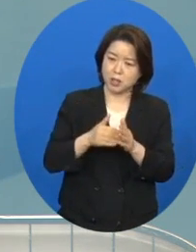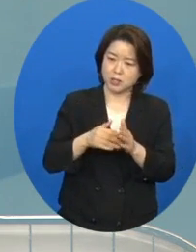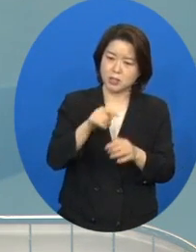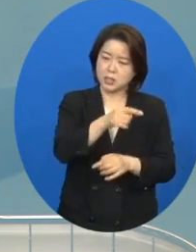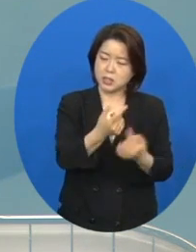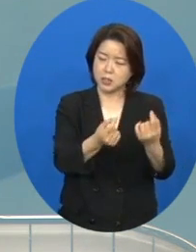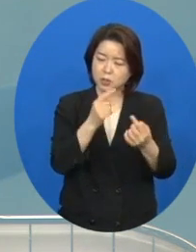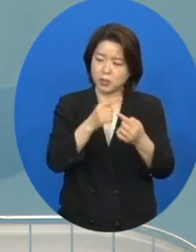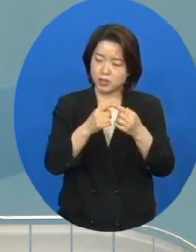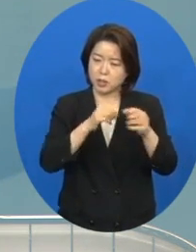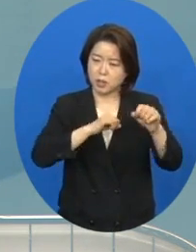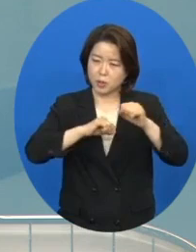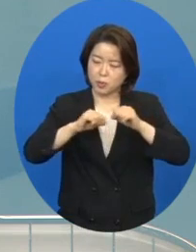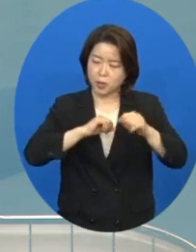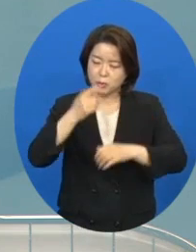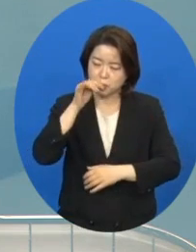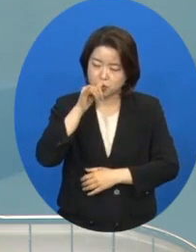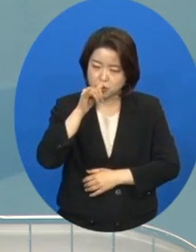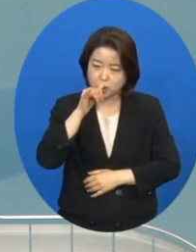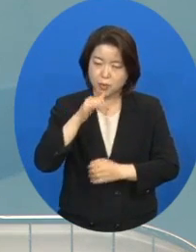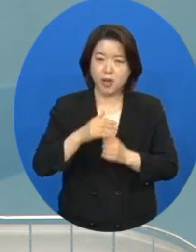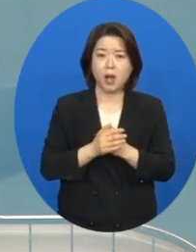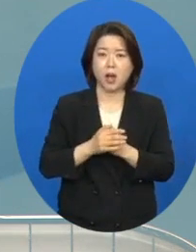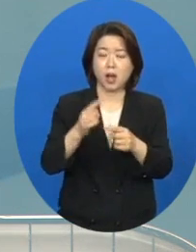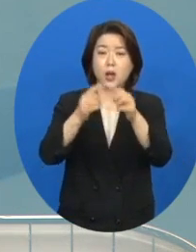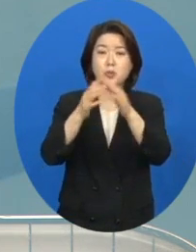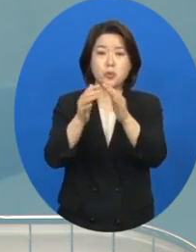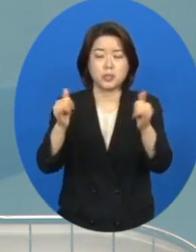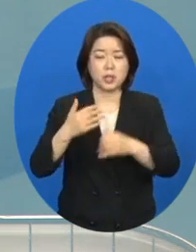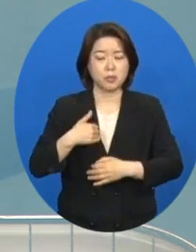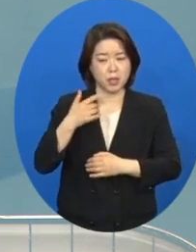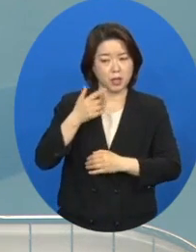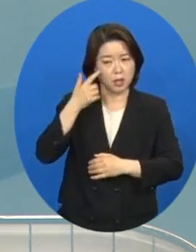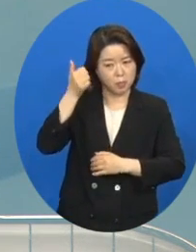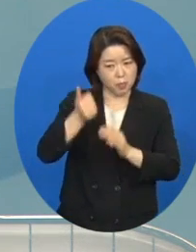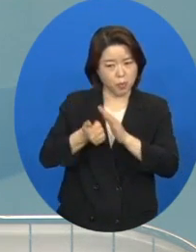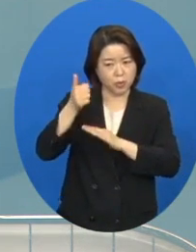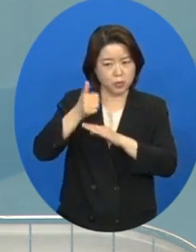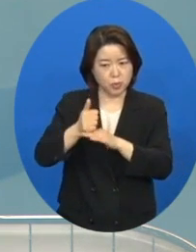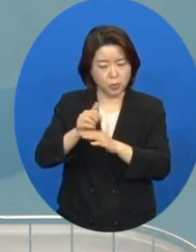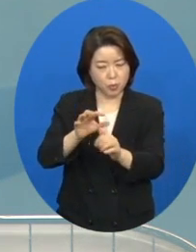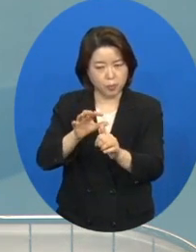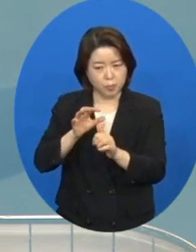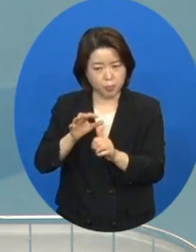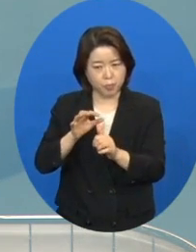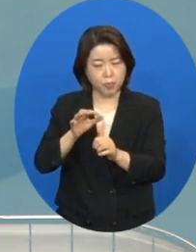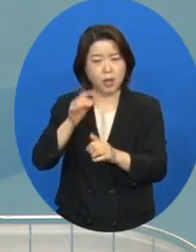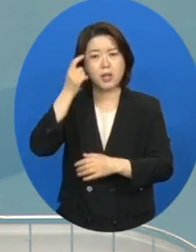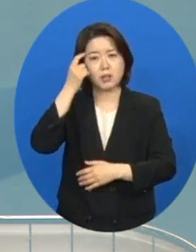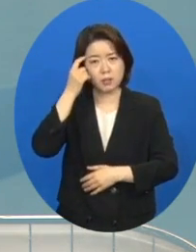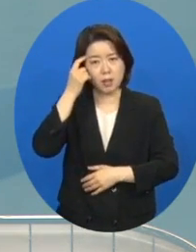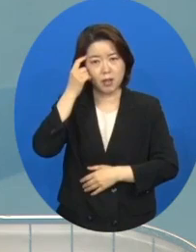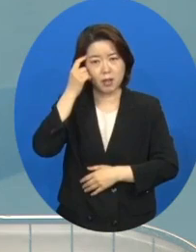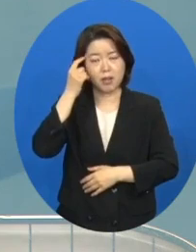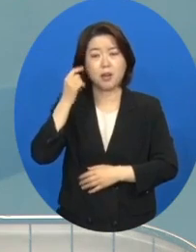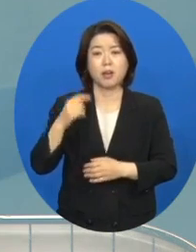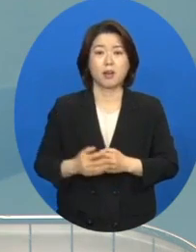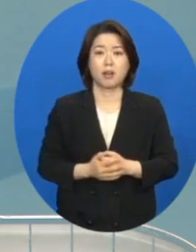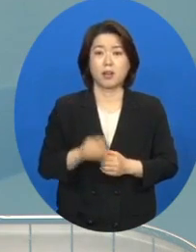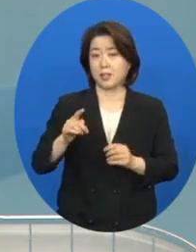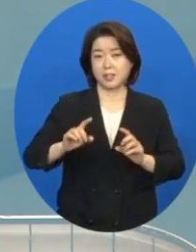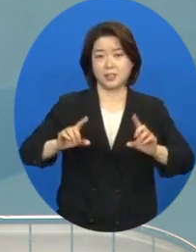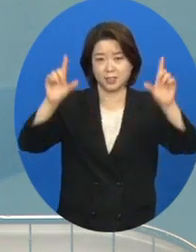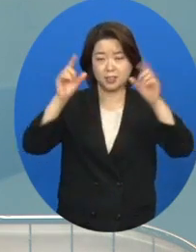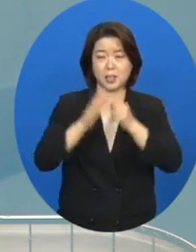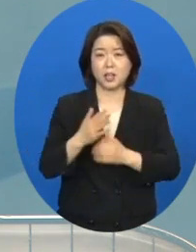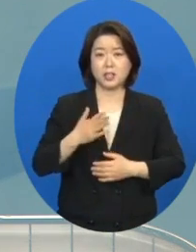교인들을 내 목회 성공을 위한 도구로 내가 그렇게 생각을 하고 있었던 건가? 그날